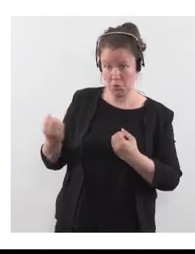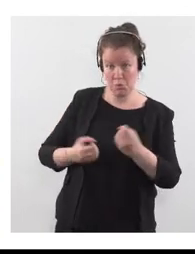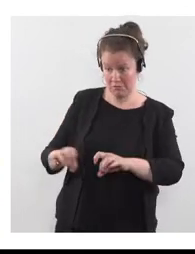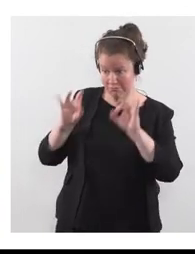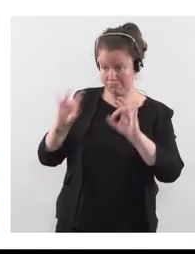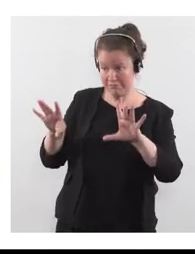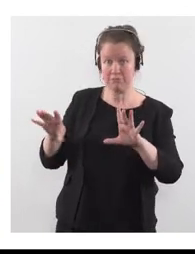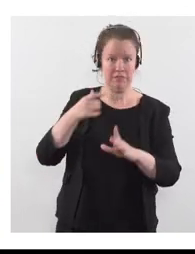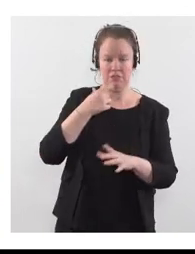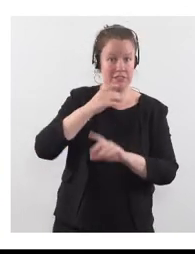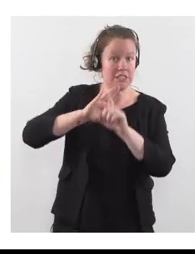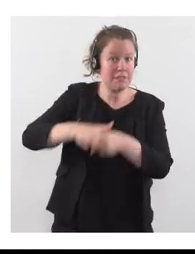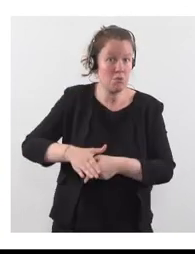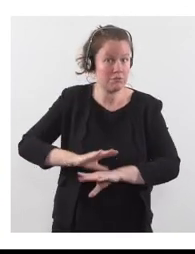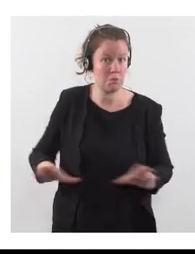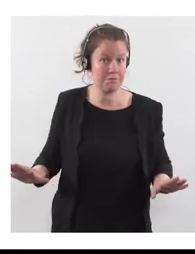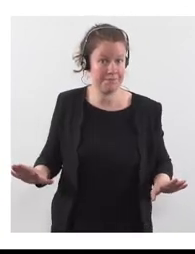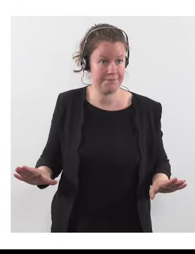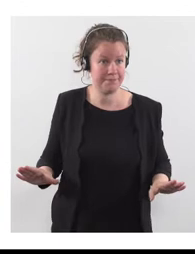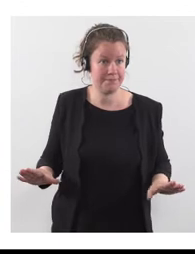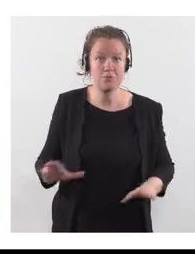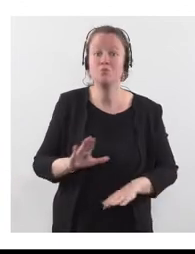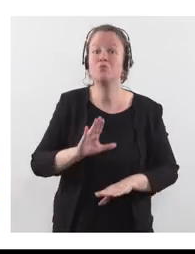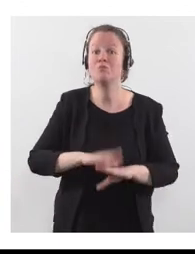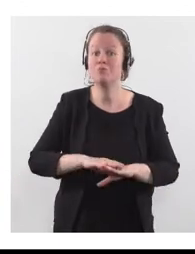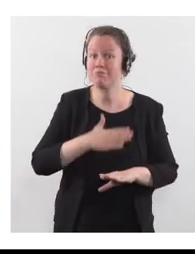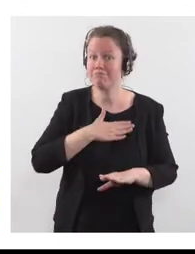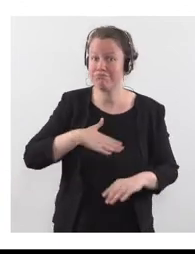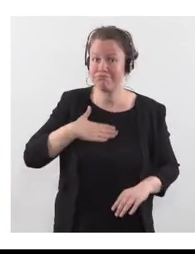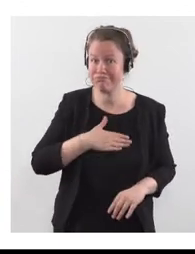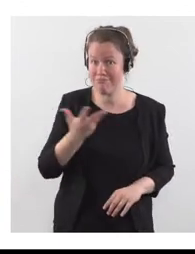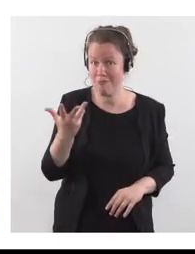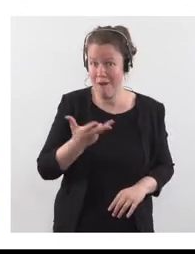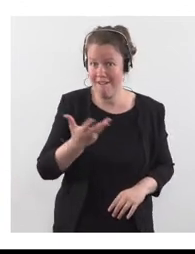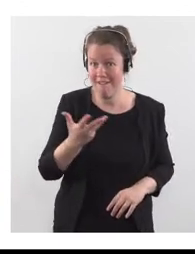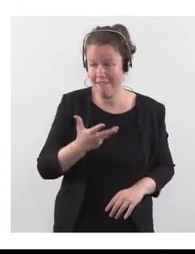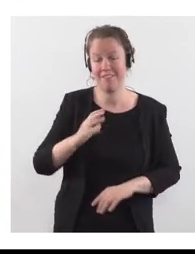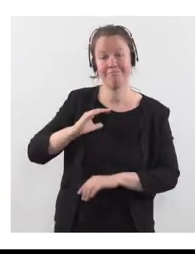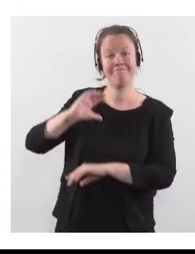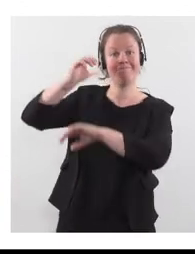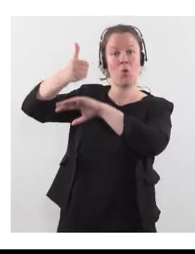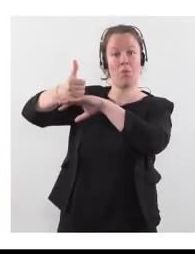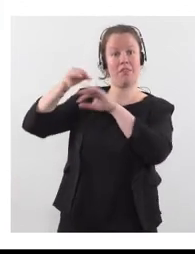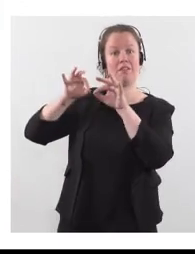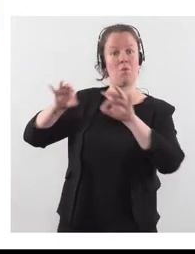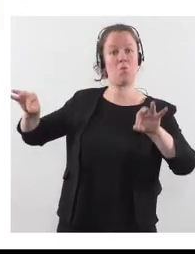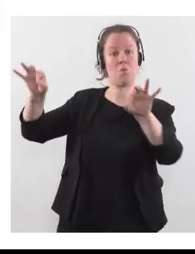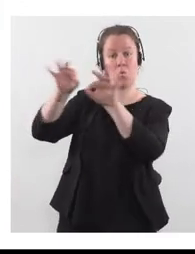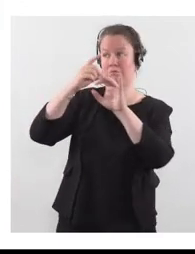est discriminatoire. Et je suis ravie de dire que la Haute Cour s'est accordée avec nous